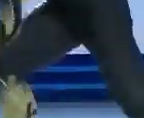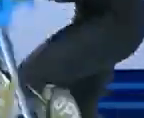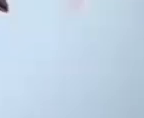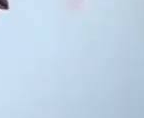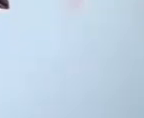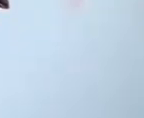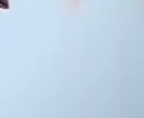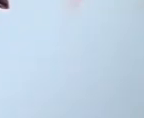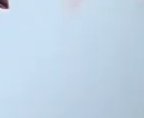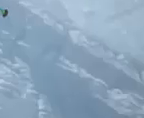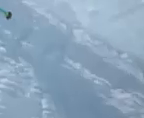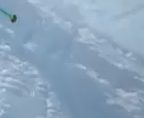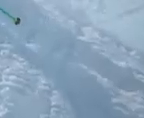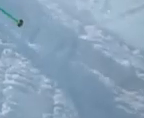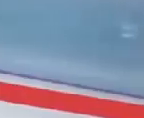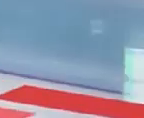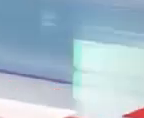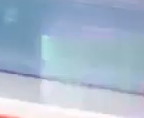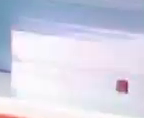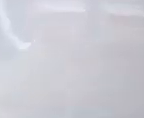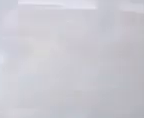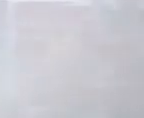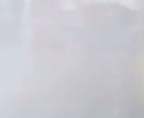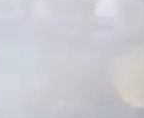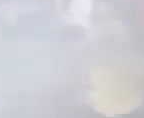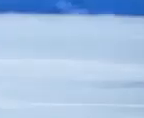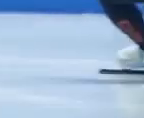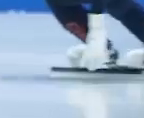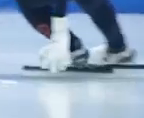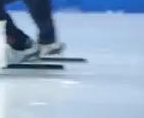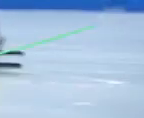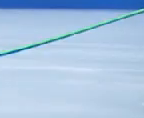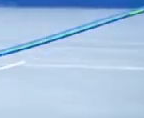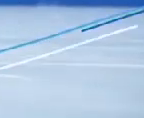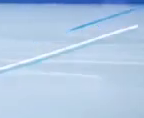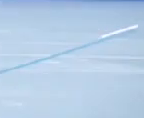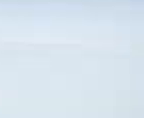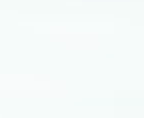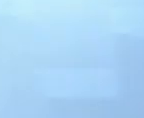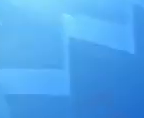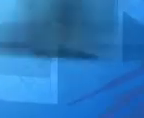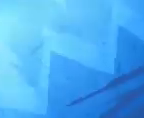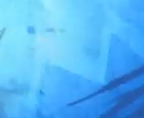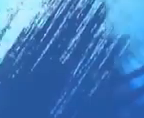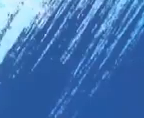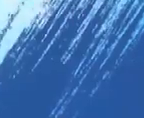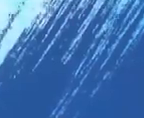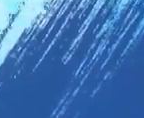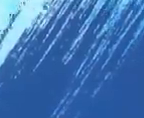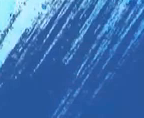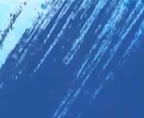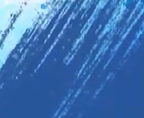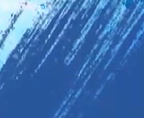dan perjuangan pencapaian serta segala perkembangan dibawakan untuk anda dengan sorotan